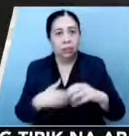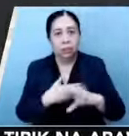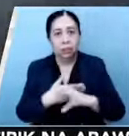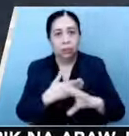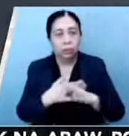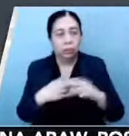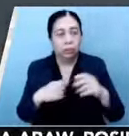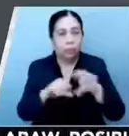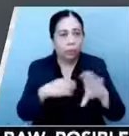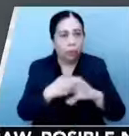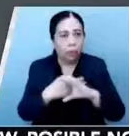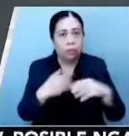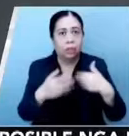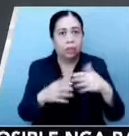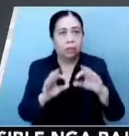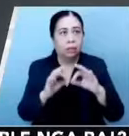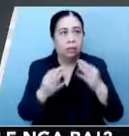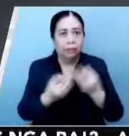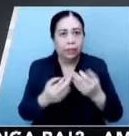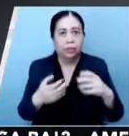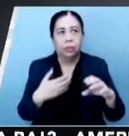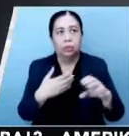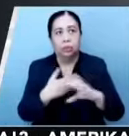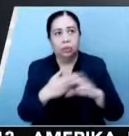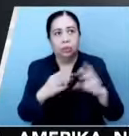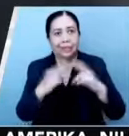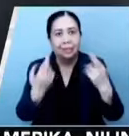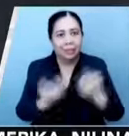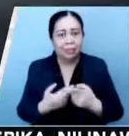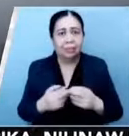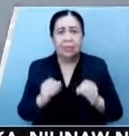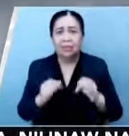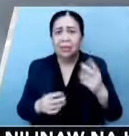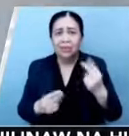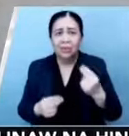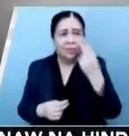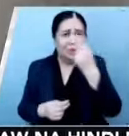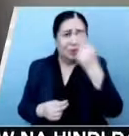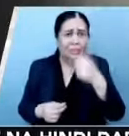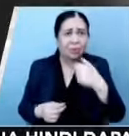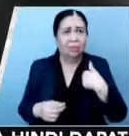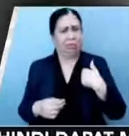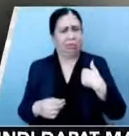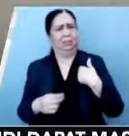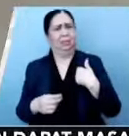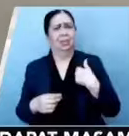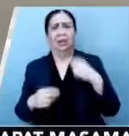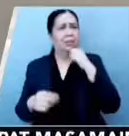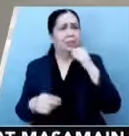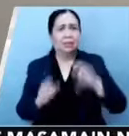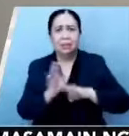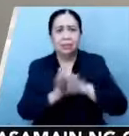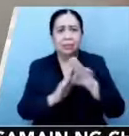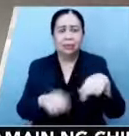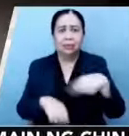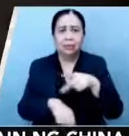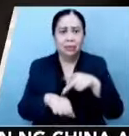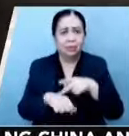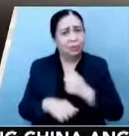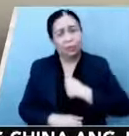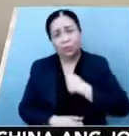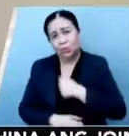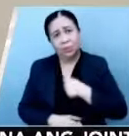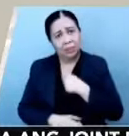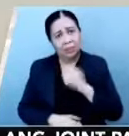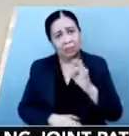o kaibigan ko pa o sino man. Kasi kung gagawin natin, walang mangyayari sa bansa natin kung puro ganun na lang. Pasensya na kung kamag-anak ko man